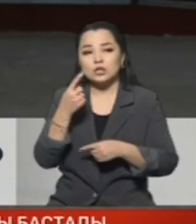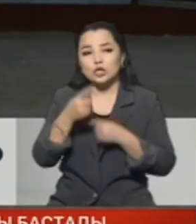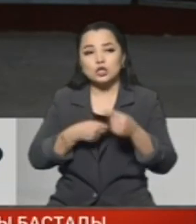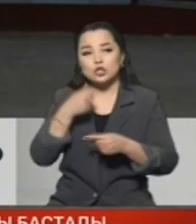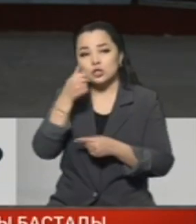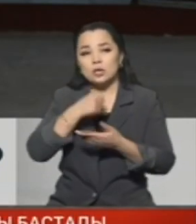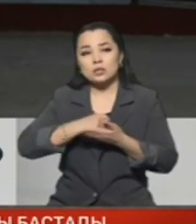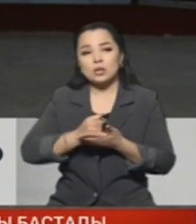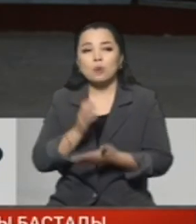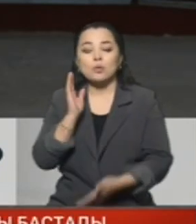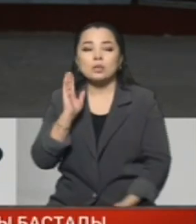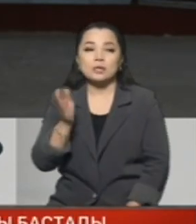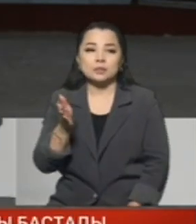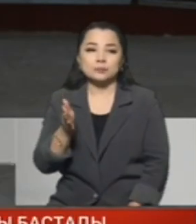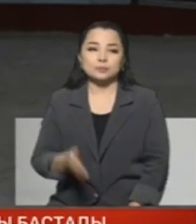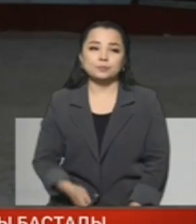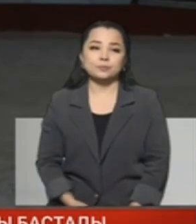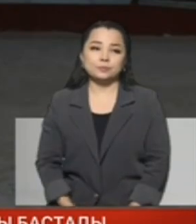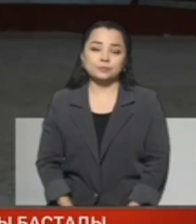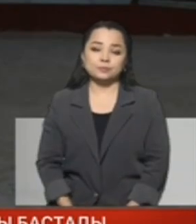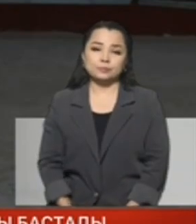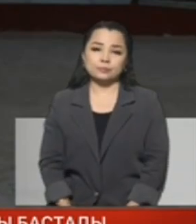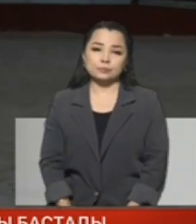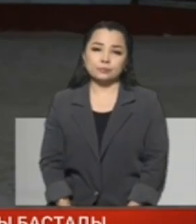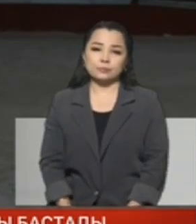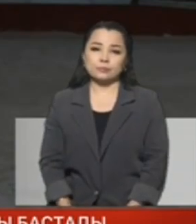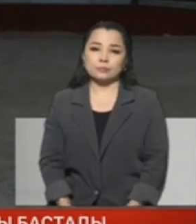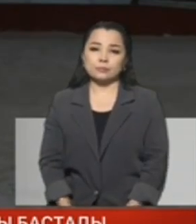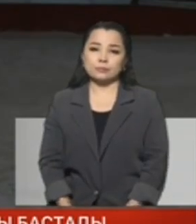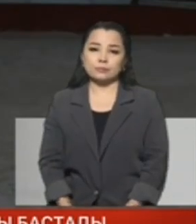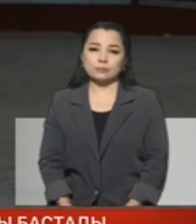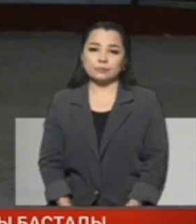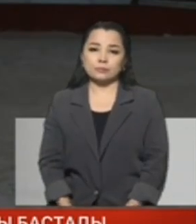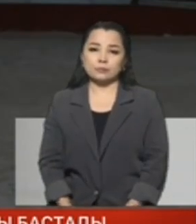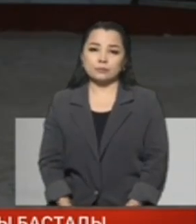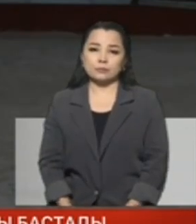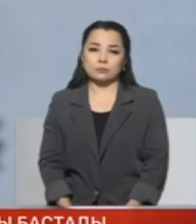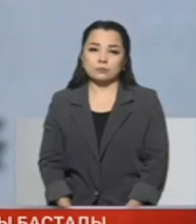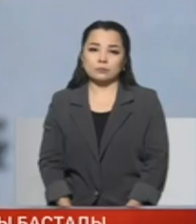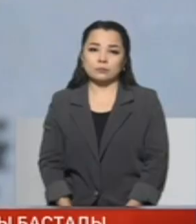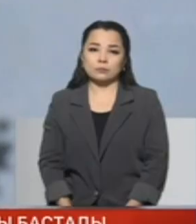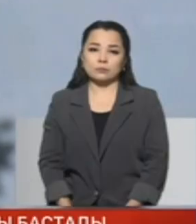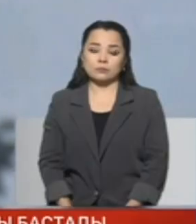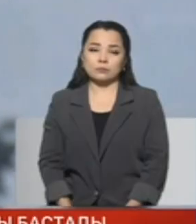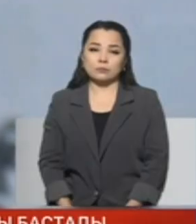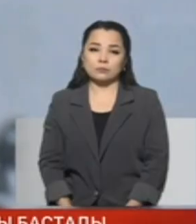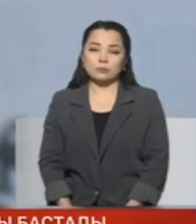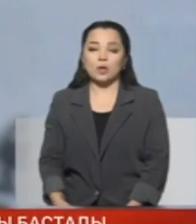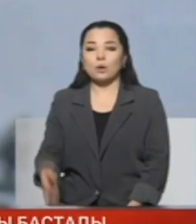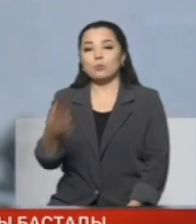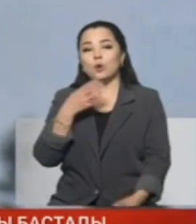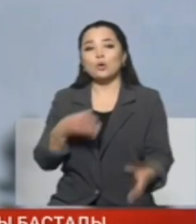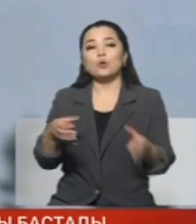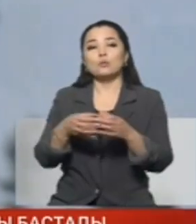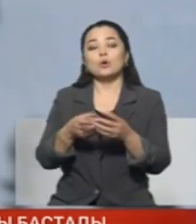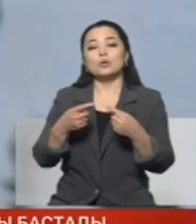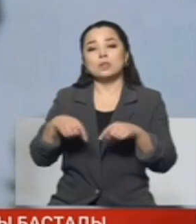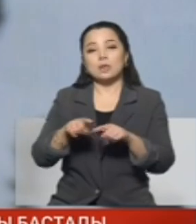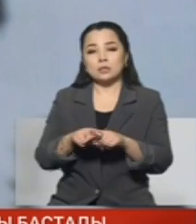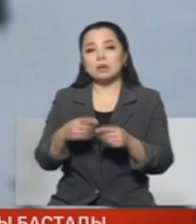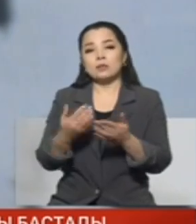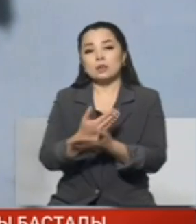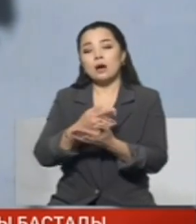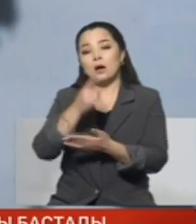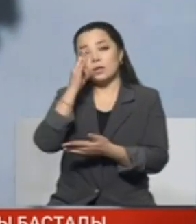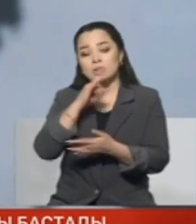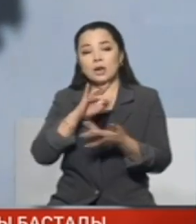бекітіледі. Асылбек Данияр, Нұрсұлу Қасым, Қазақстан ұлттық арнасы, Астана. Біріккен ұлттар ұйымы дерегі бойынша